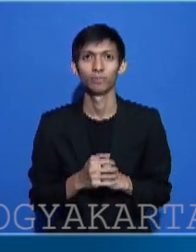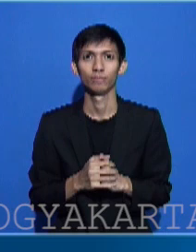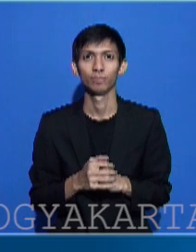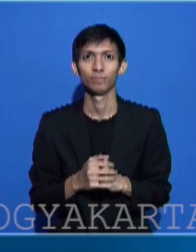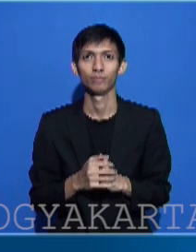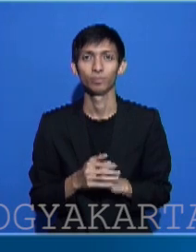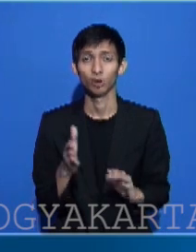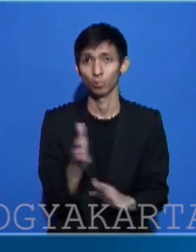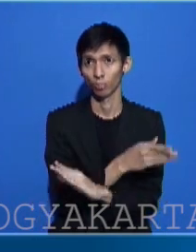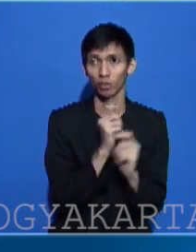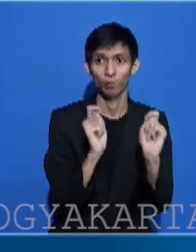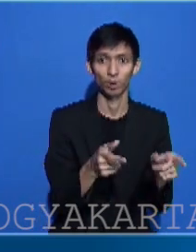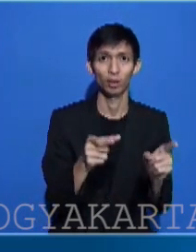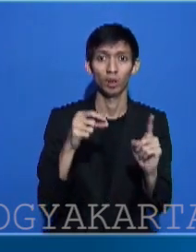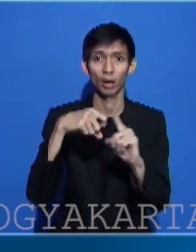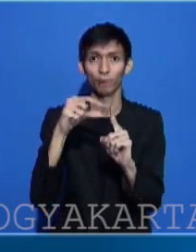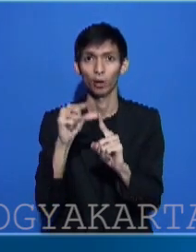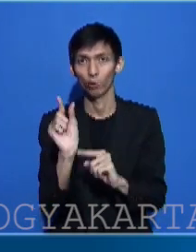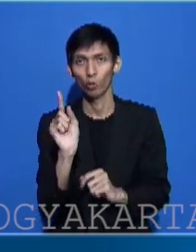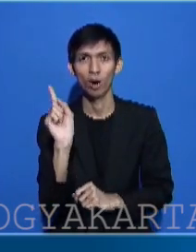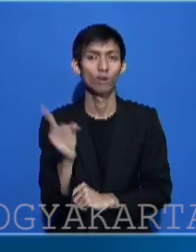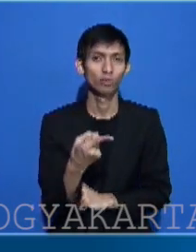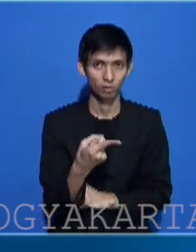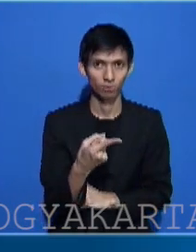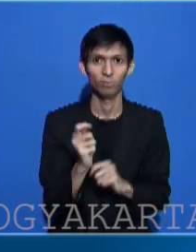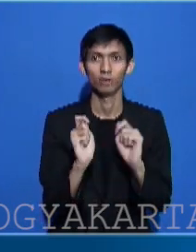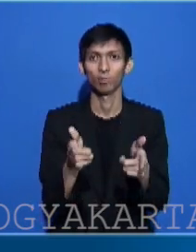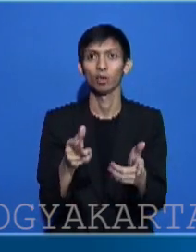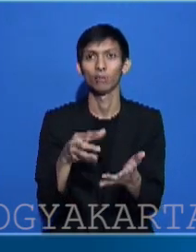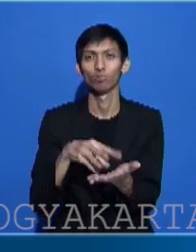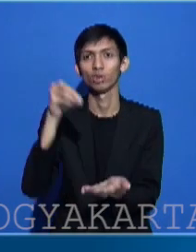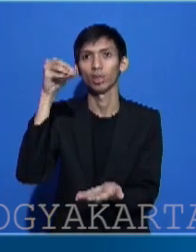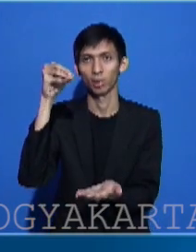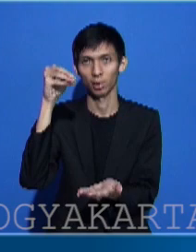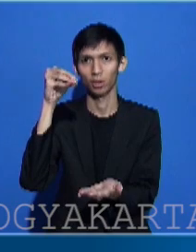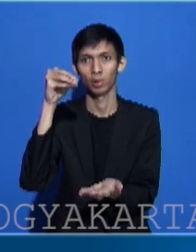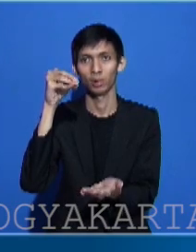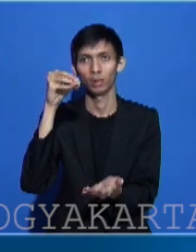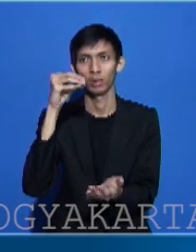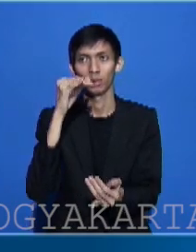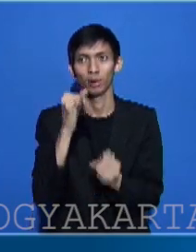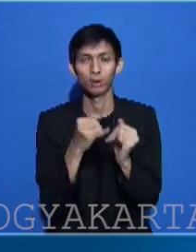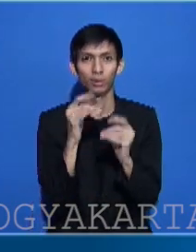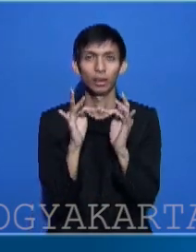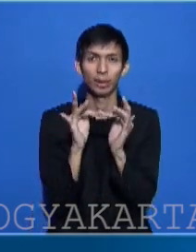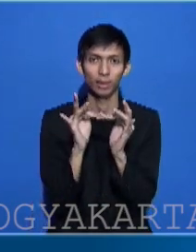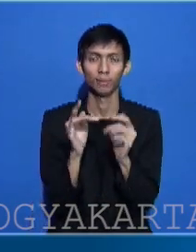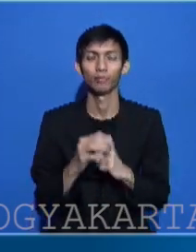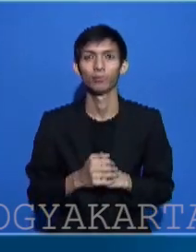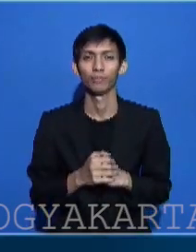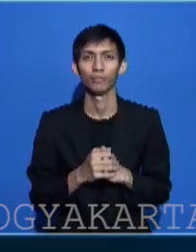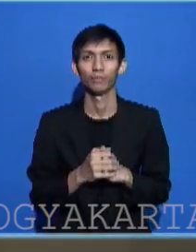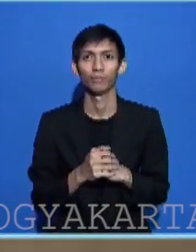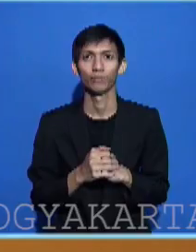fisiknya ke KPU kota Yogyakarta terlebih dahulu berkas tersebut diinput ke sistem informasi pencalonan jika berkas dinyatakan lengkap